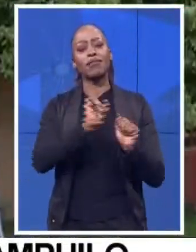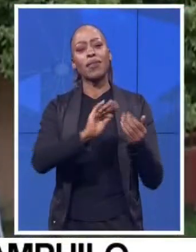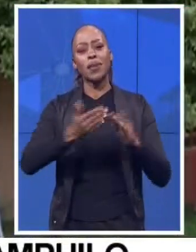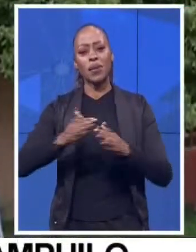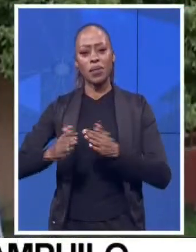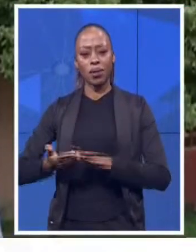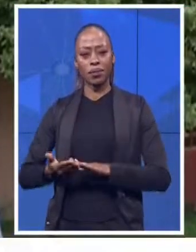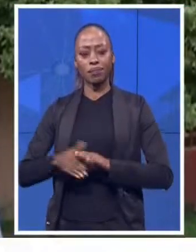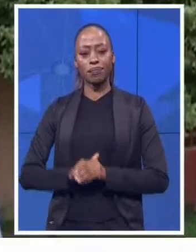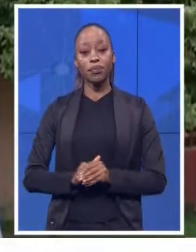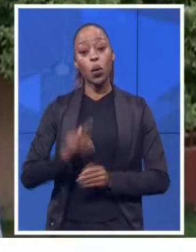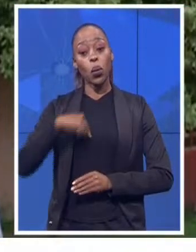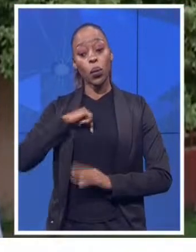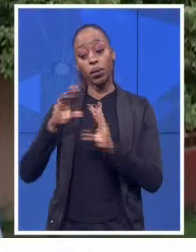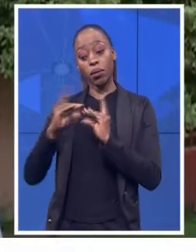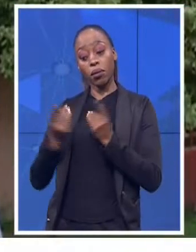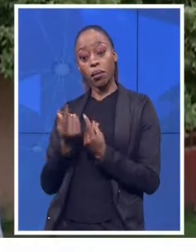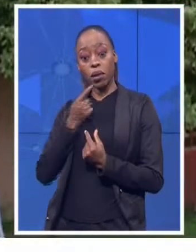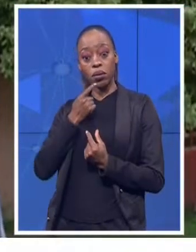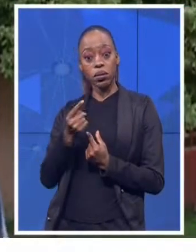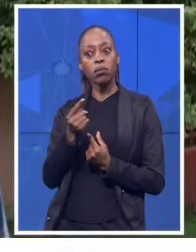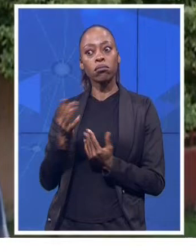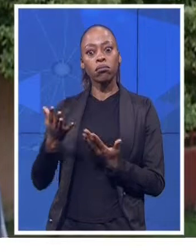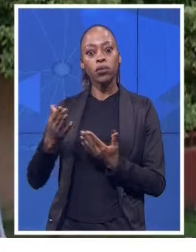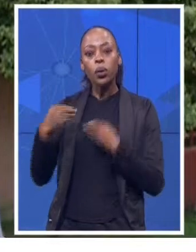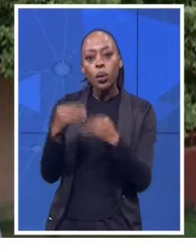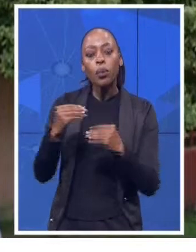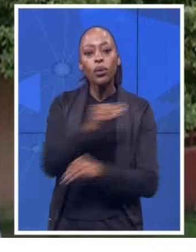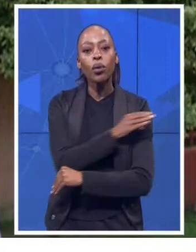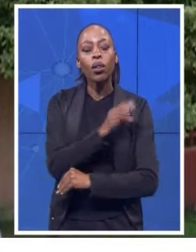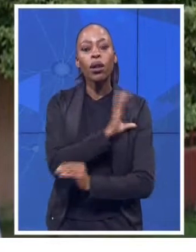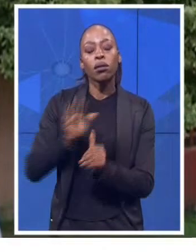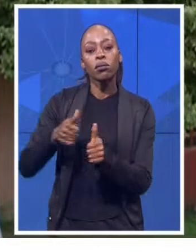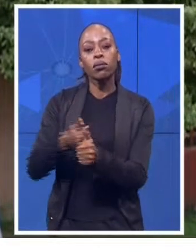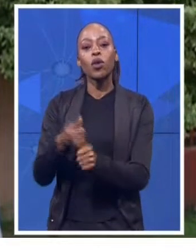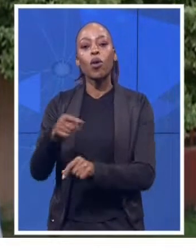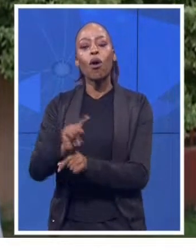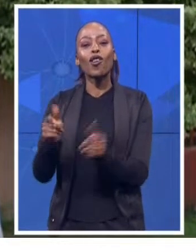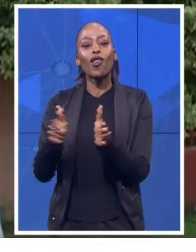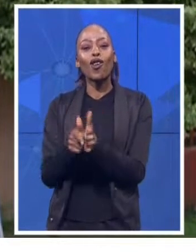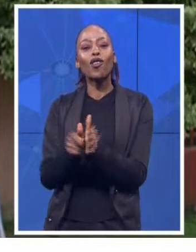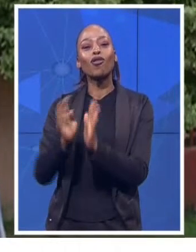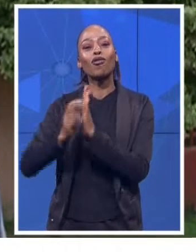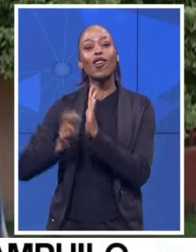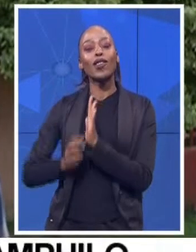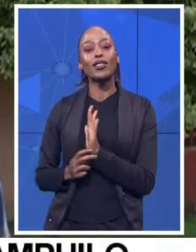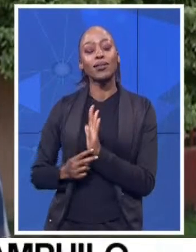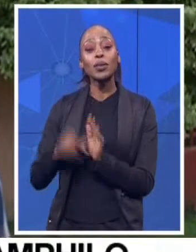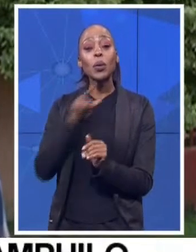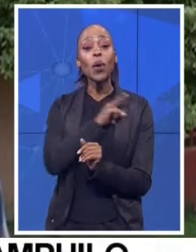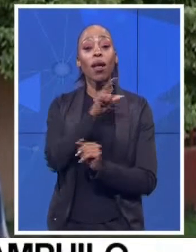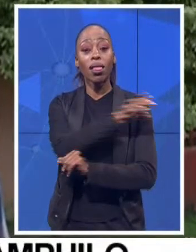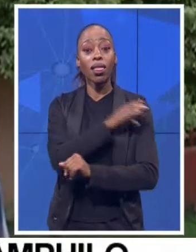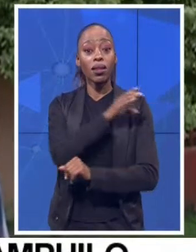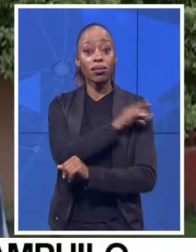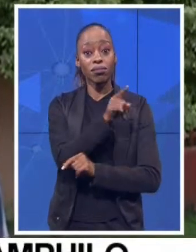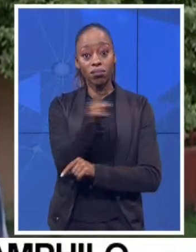sithi uma sichuba sisebenza ngekliniki silandzela imigomo nemibandzela yokuthi ikliniki